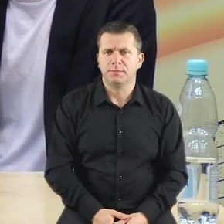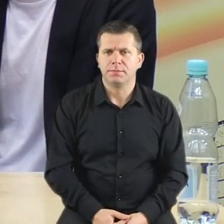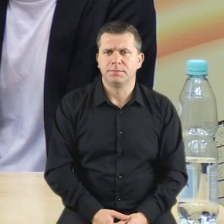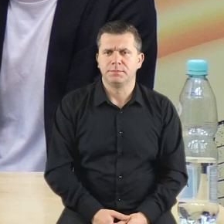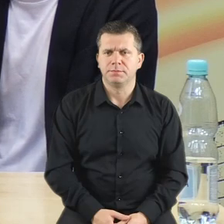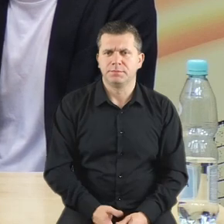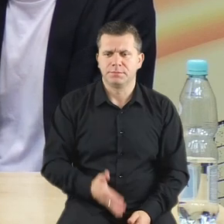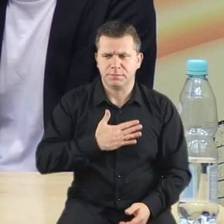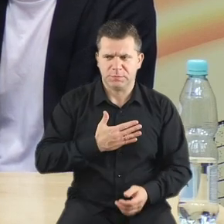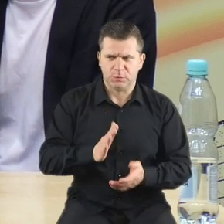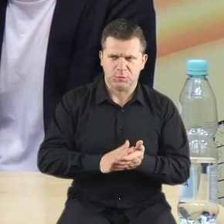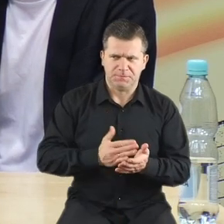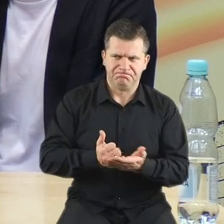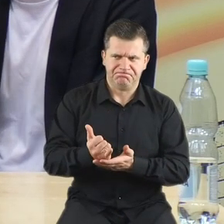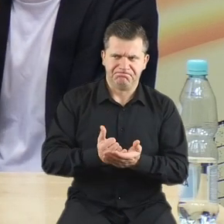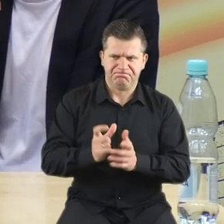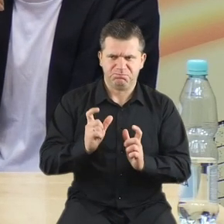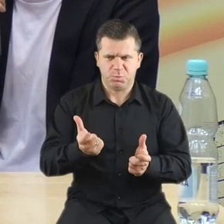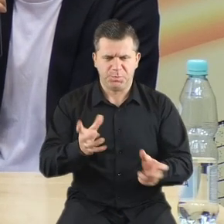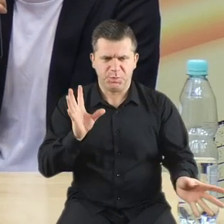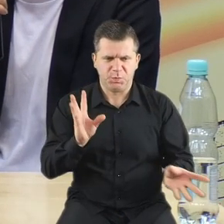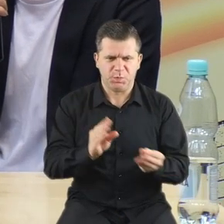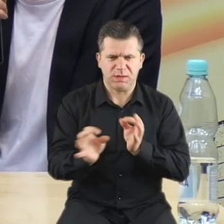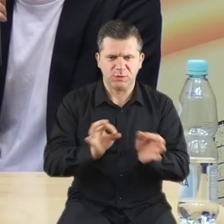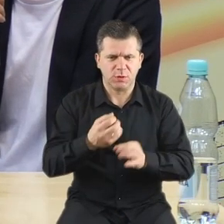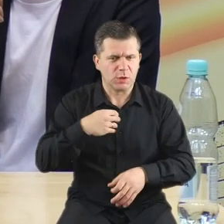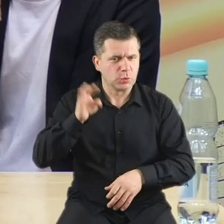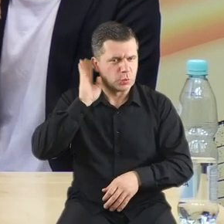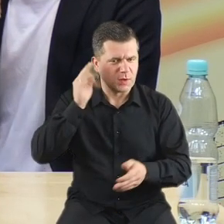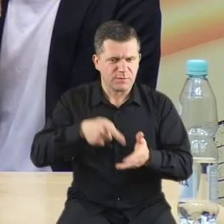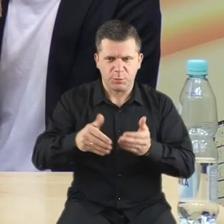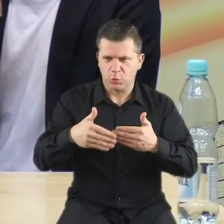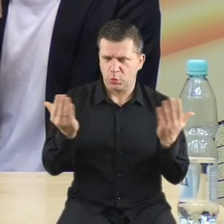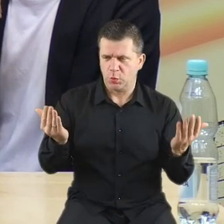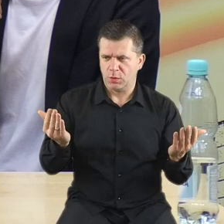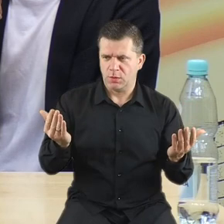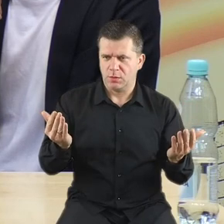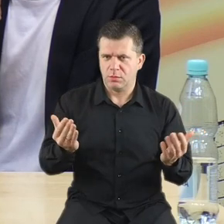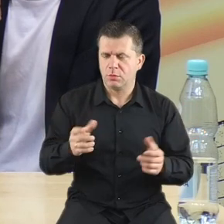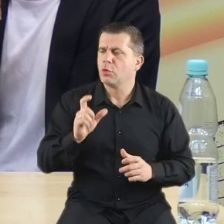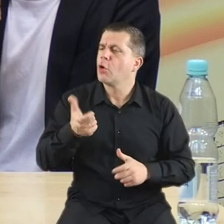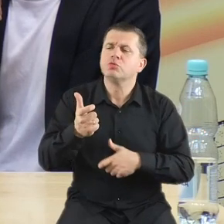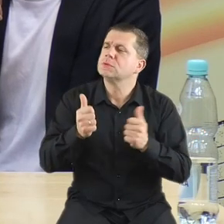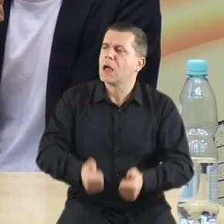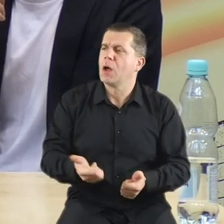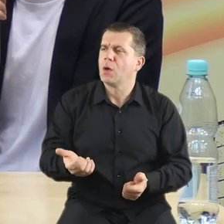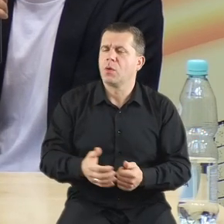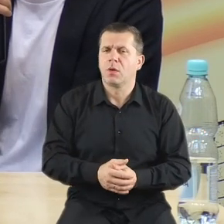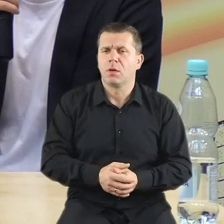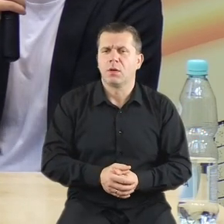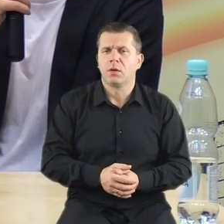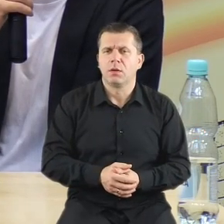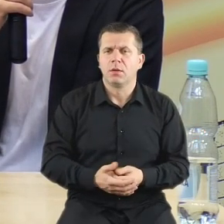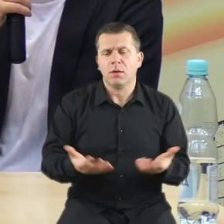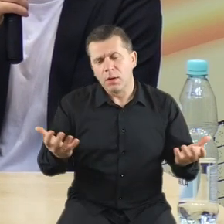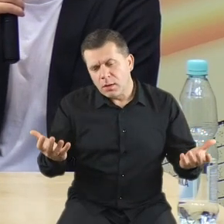Byłem trochę podejrzliwy ze względu na te wszystkie historie, które się nasłuchałem tego dnia. O co chodzi? A on mówi,